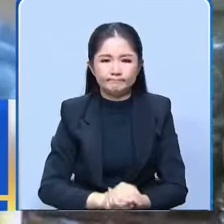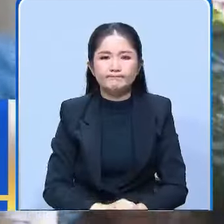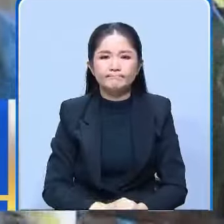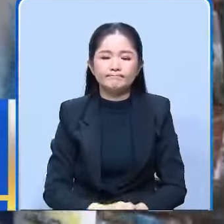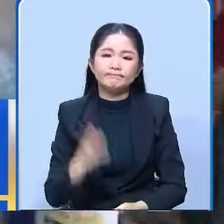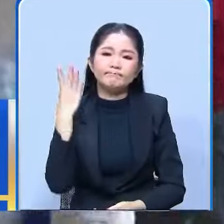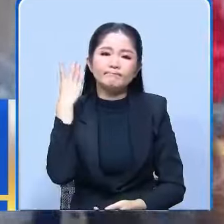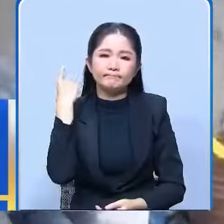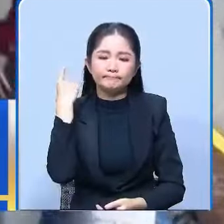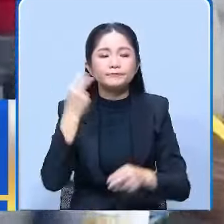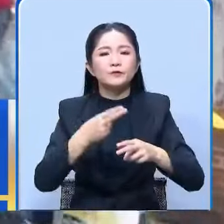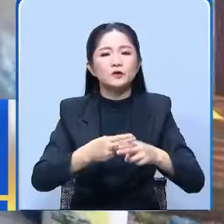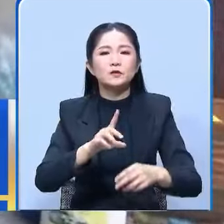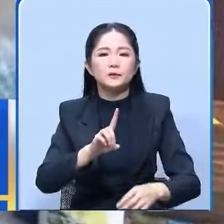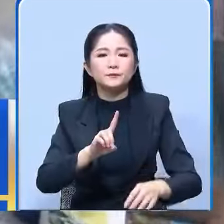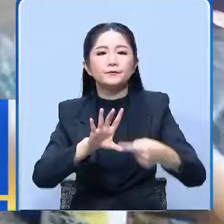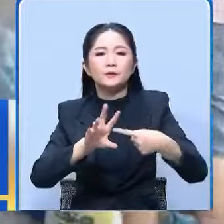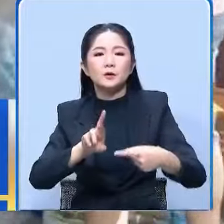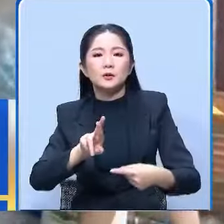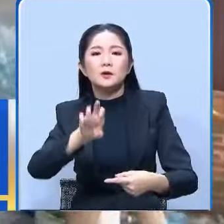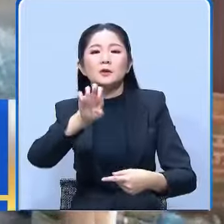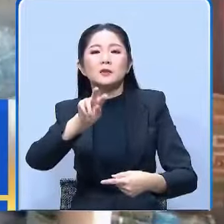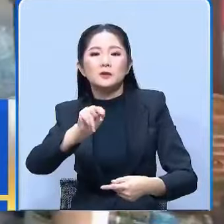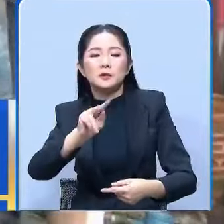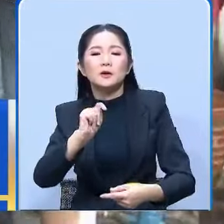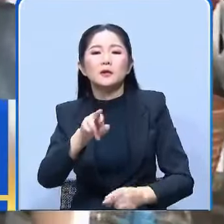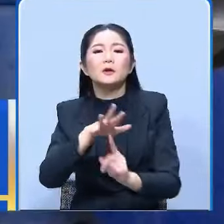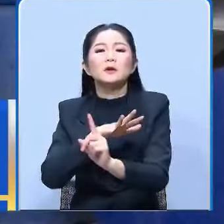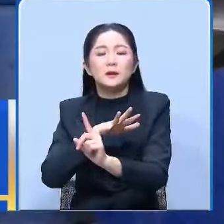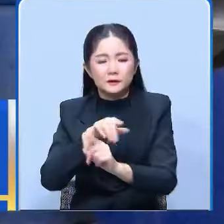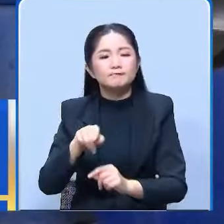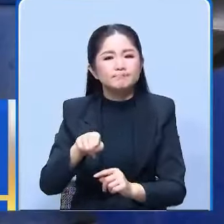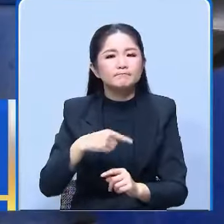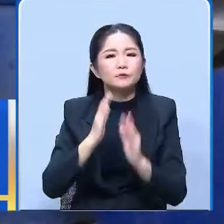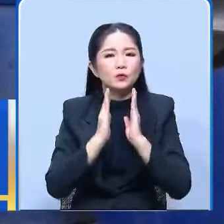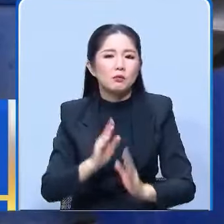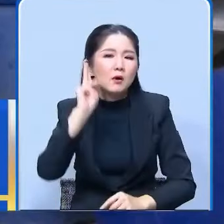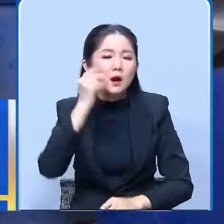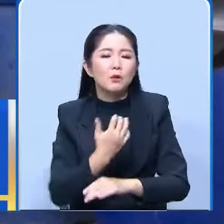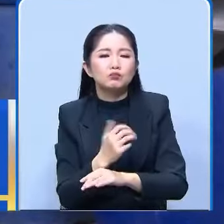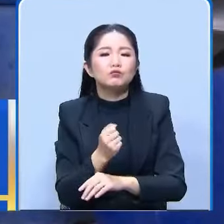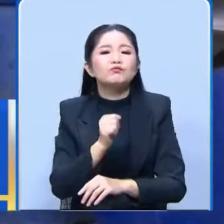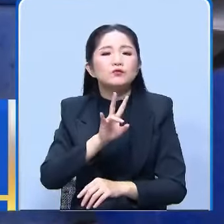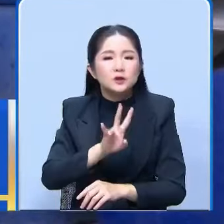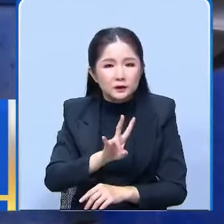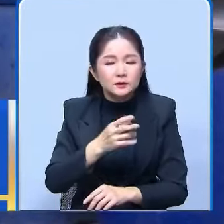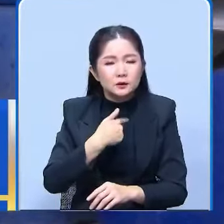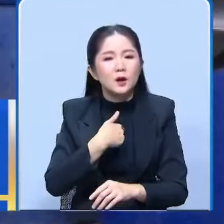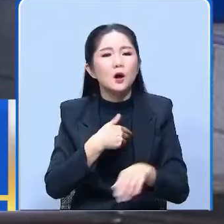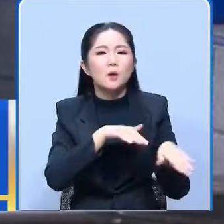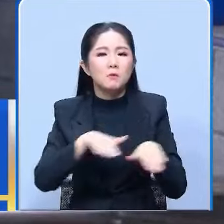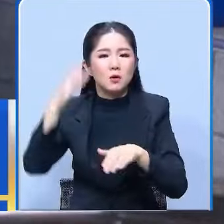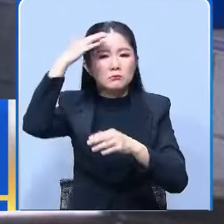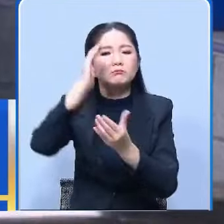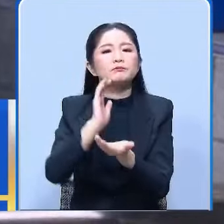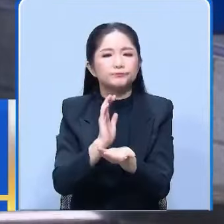คุณดารินทิพย์ค่ะซึ่งน้องเป็นผู้สื่อข่าวของช่อง7 HD อีกคนนึงนะคะลงพื้นที่ไปพร้อมๆกันเลยกับตำรวจสน.มีนบุรี